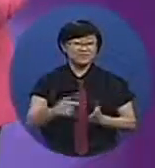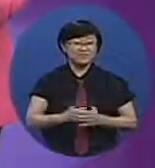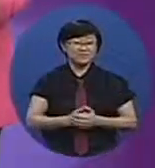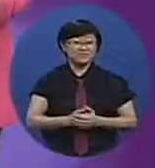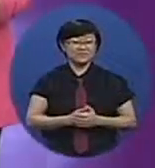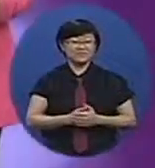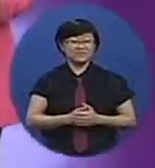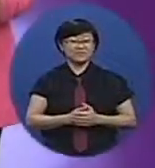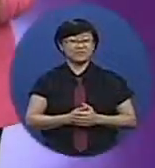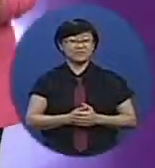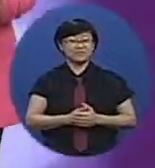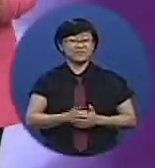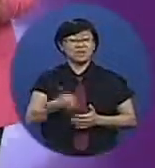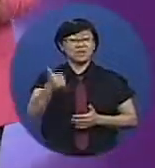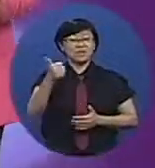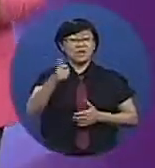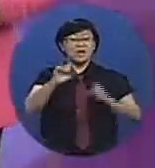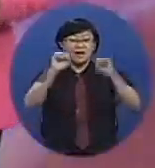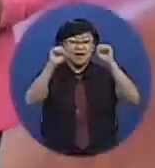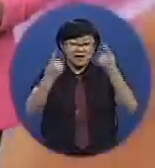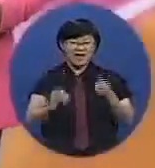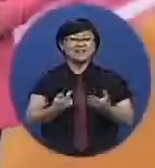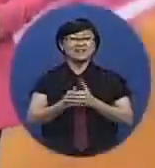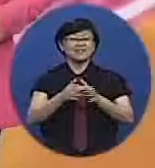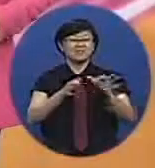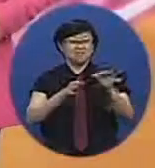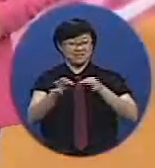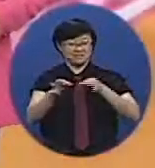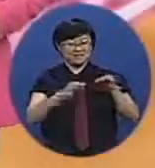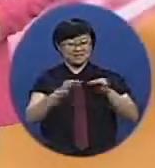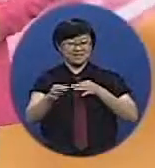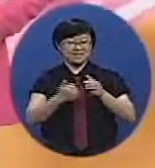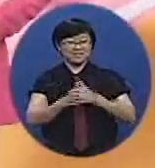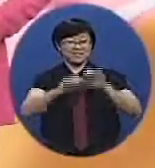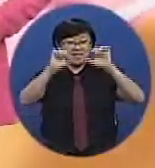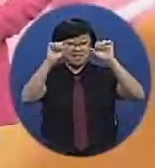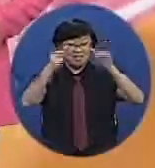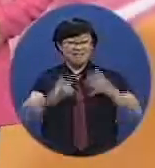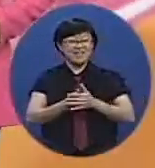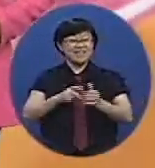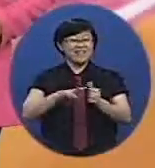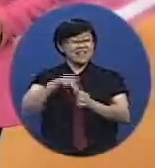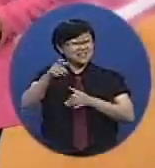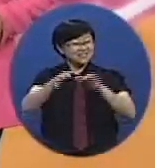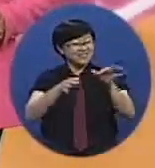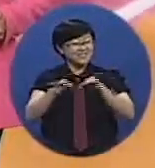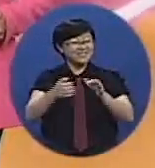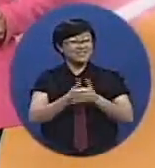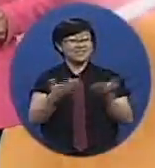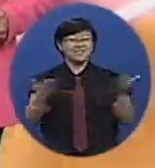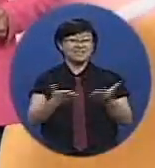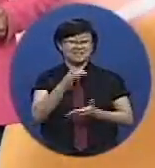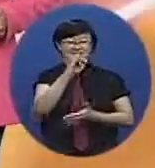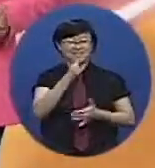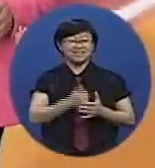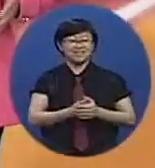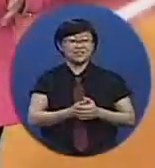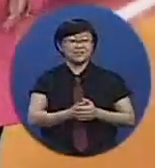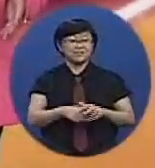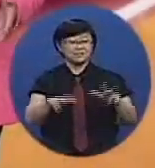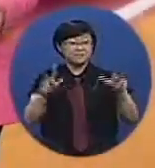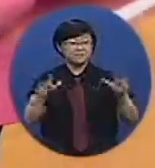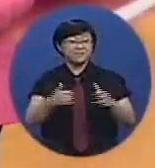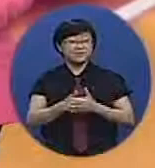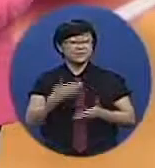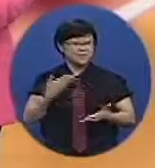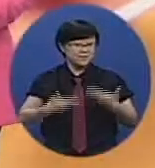계시는지요? 할인마트요. 할인마트? 아, 할인마트. 아, 어머님 짭짤하시네요. 아유. 예. 예, 지금